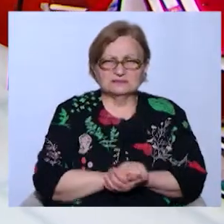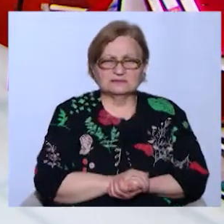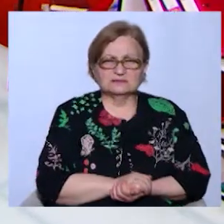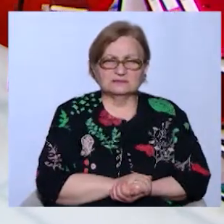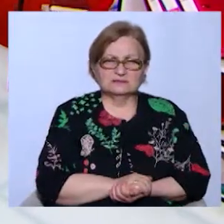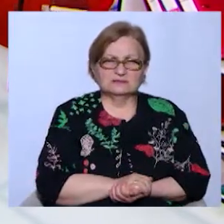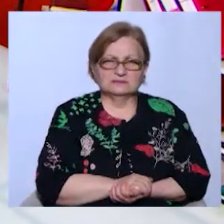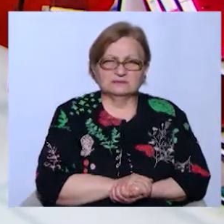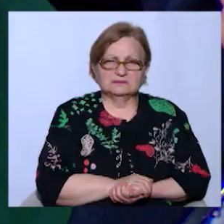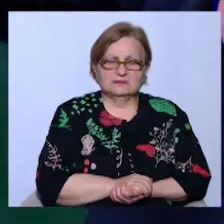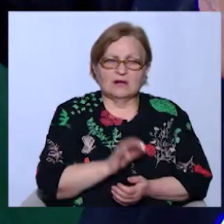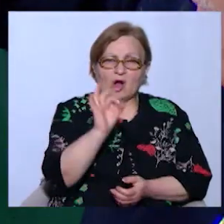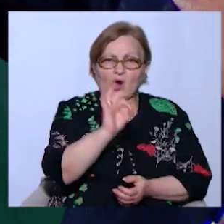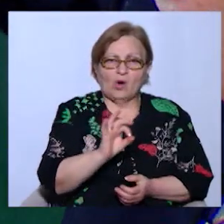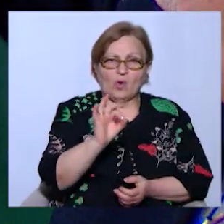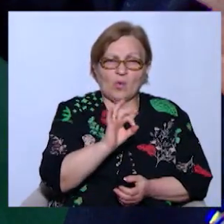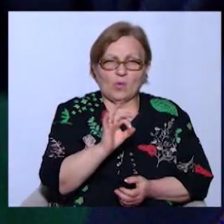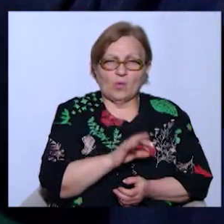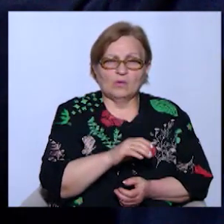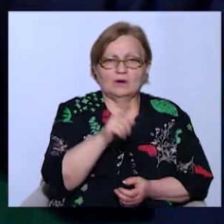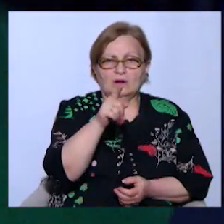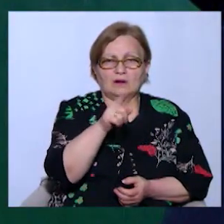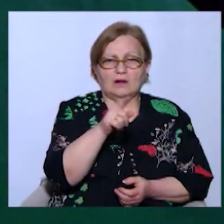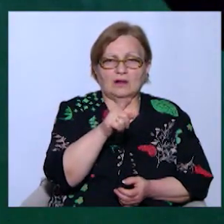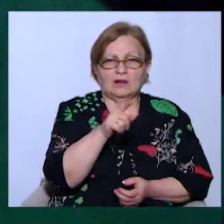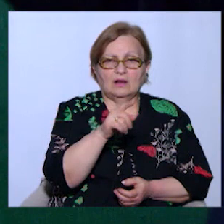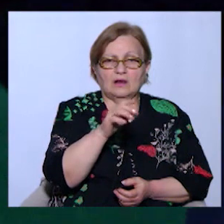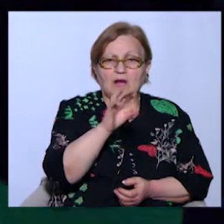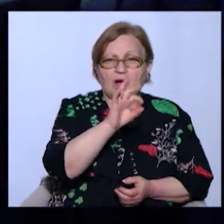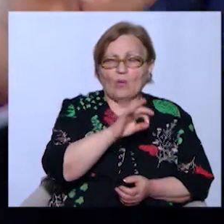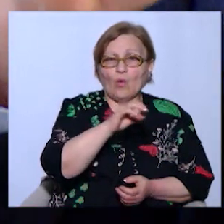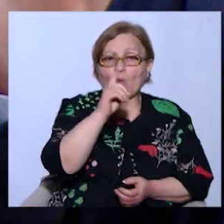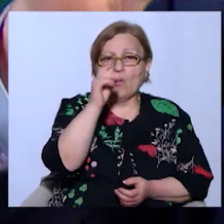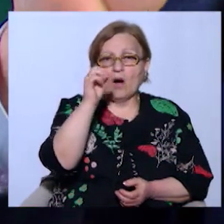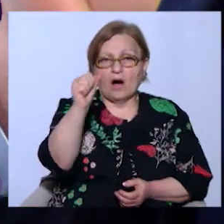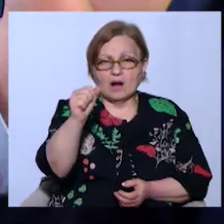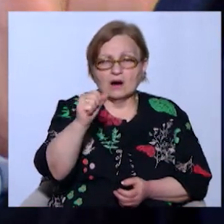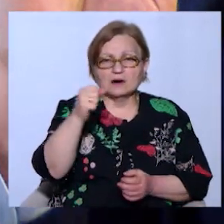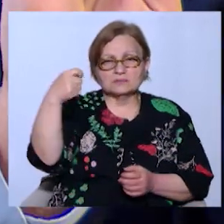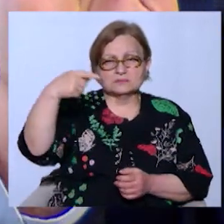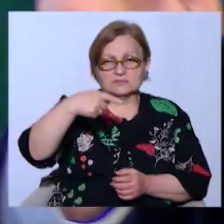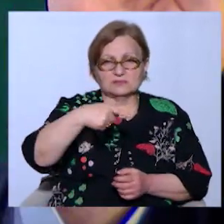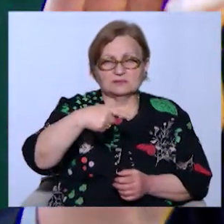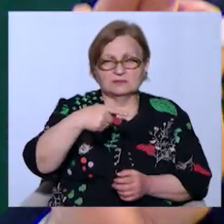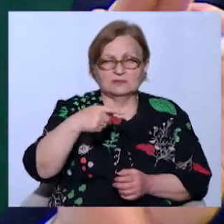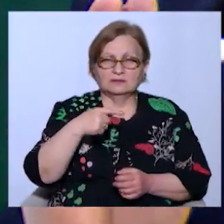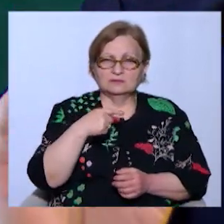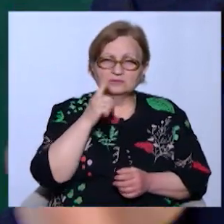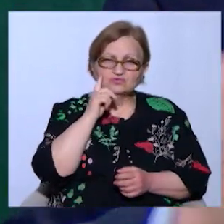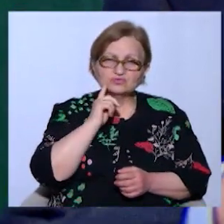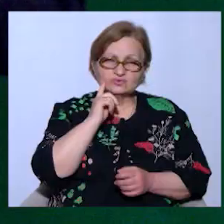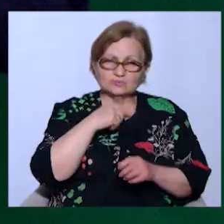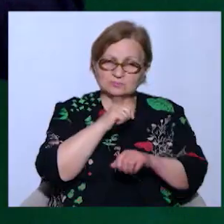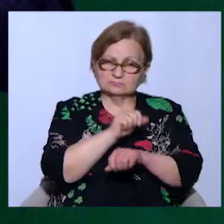ო იყოს წერტილი, მაგალითად აგე დავაწერო ა, მაშ ო ა სხივზე. სხივს ერთჯერობით ვჩერდები ერთი